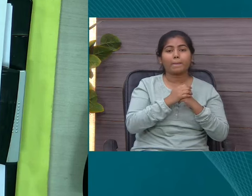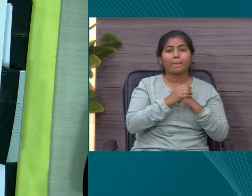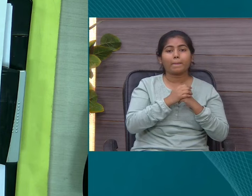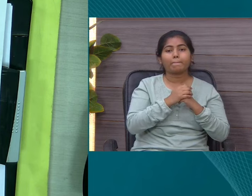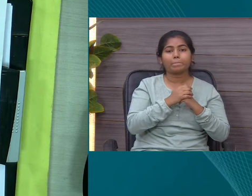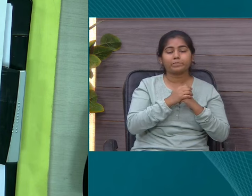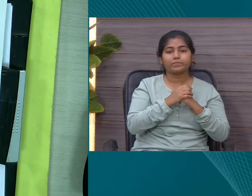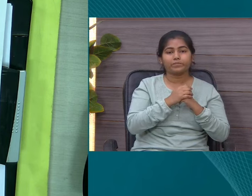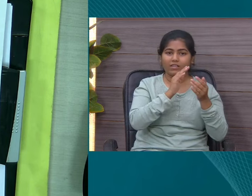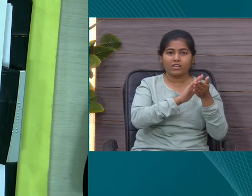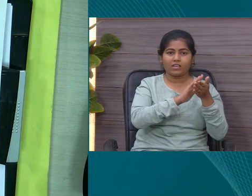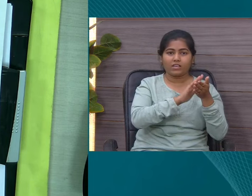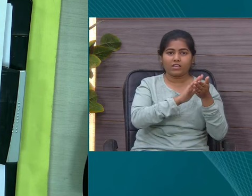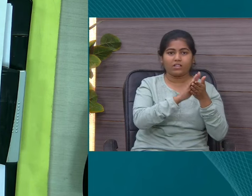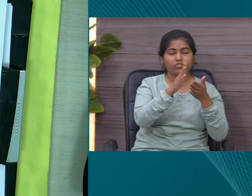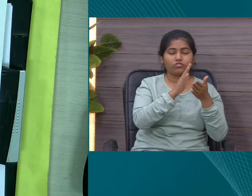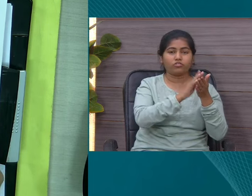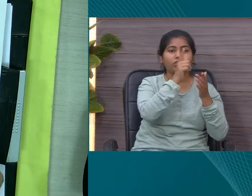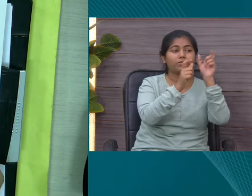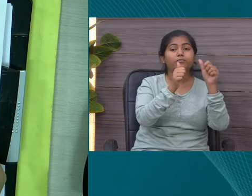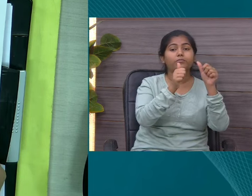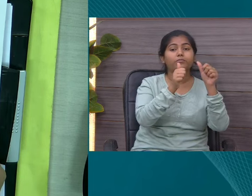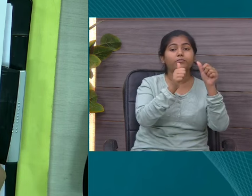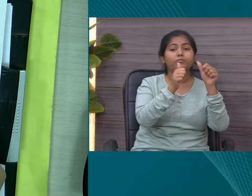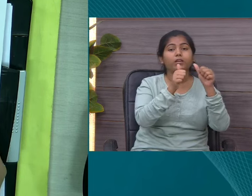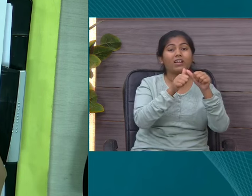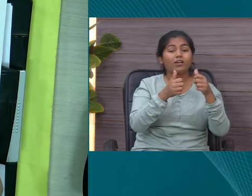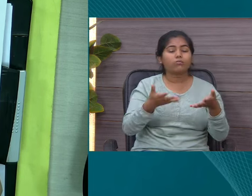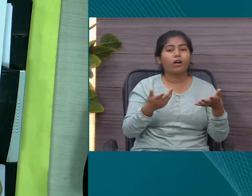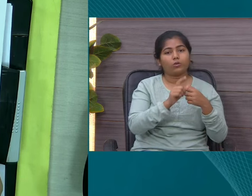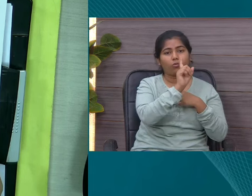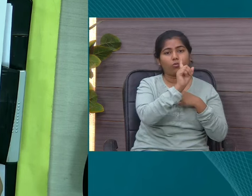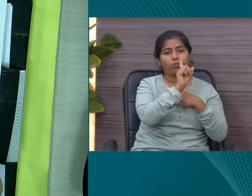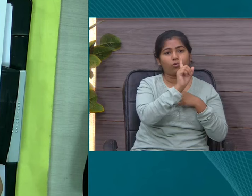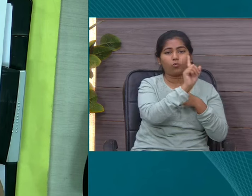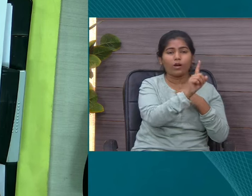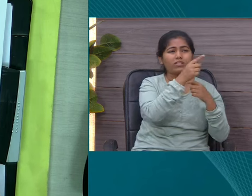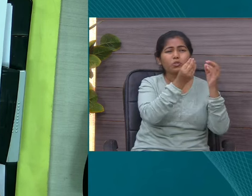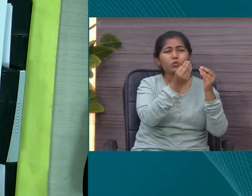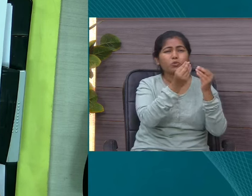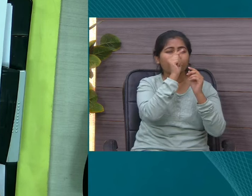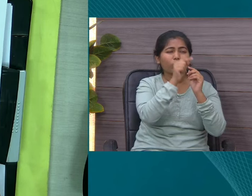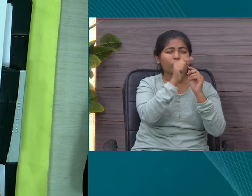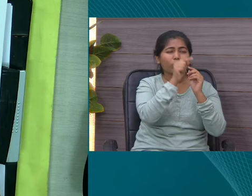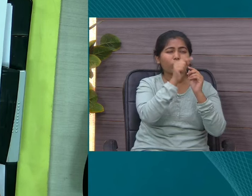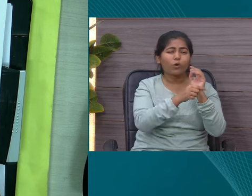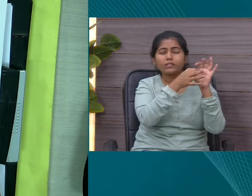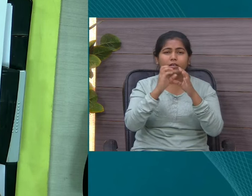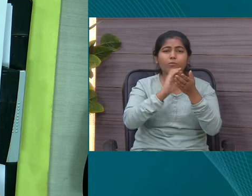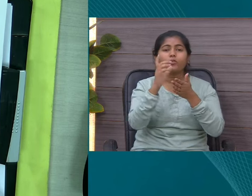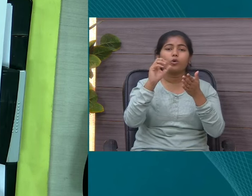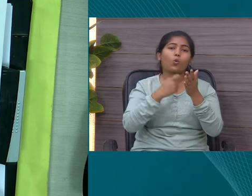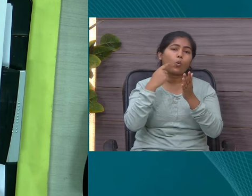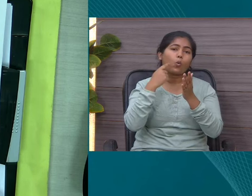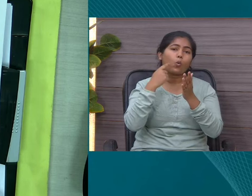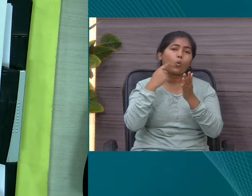और हाइड्रोजन के पास क्योंकि यहाँ इसका एटॉमिक मास 1 होता है, इसकी कुछ प्रॉपर्टीज यहाँ फ्लोरीन क्लोरीन से भी मिलती हैं, ब्रोमीन से भी मिलती हैं जो हैलोजन्स होते हैं।